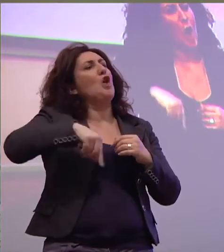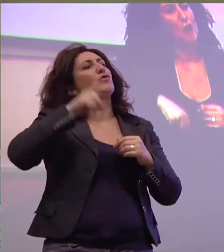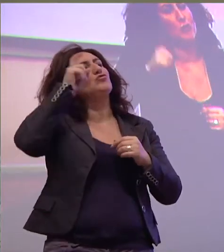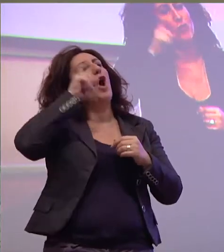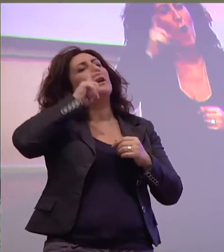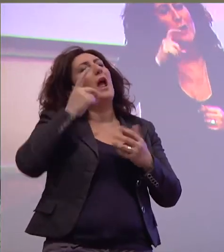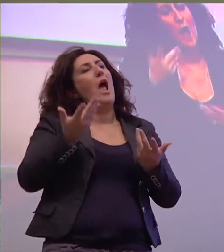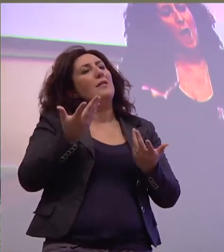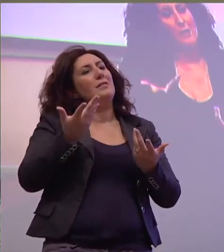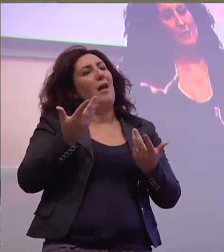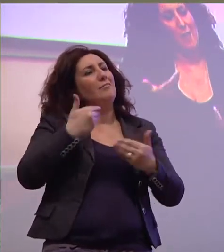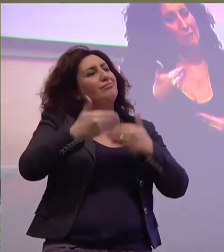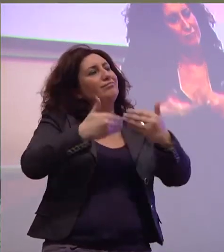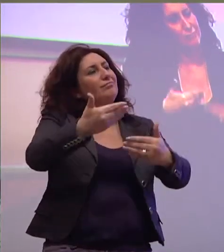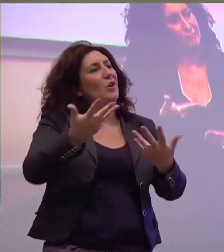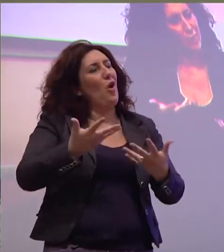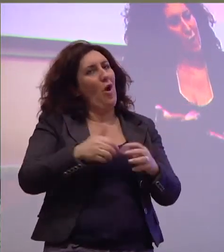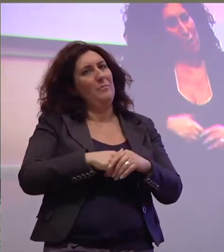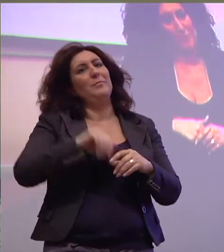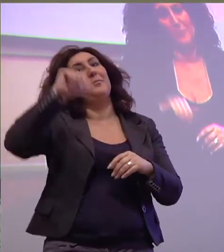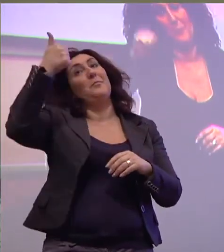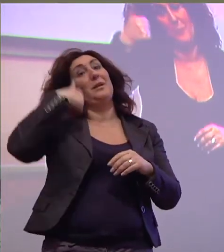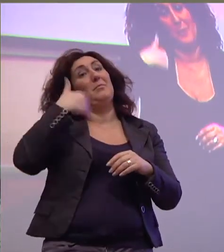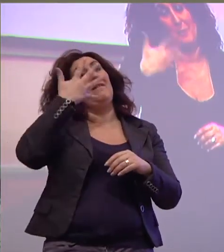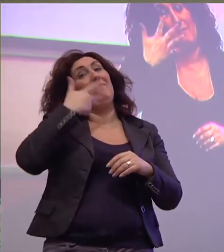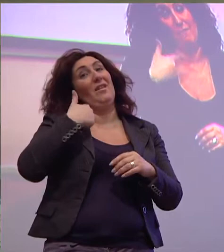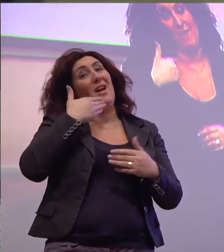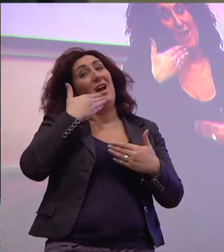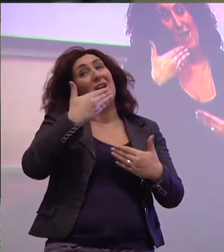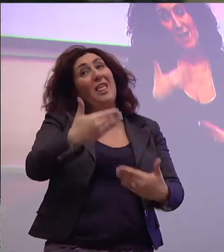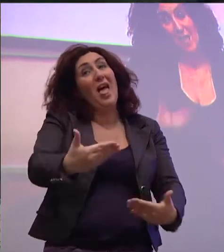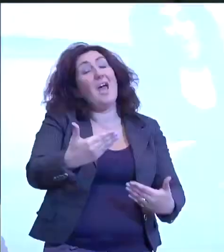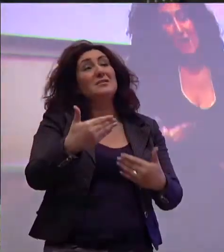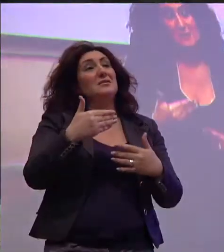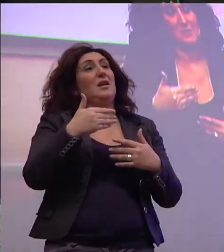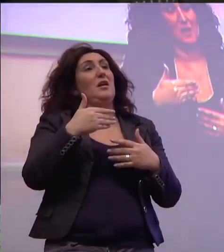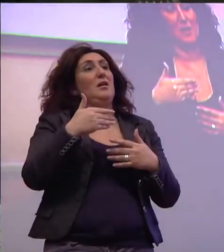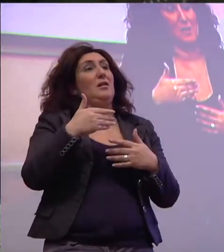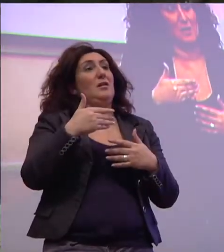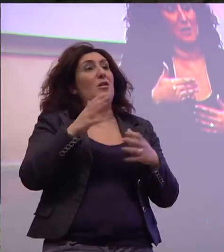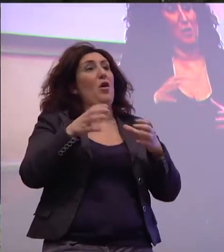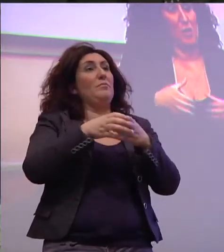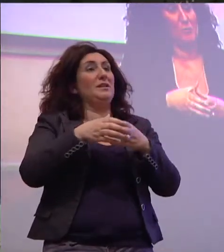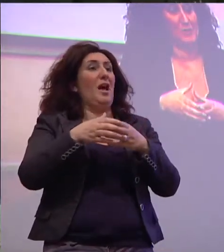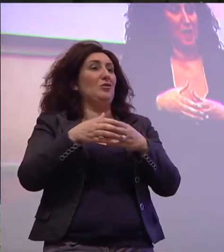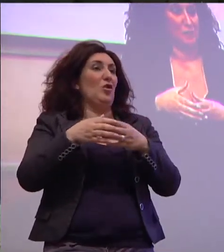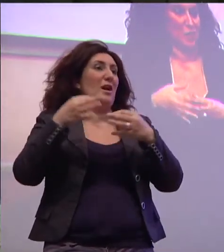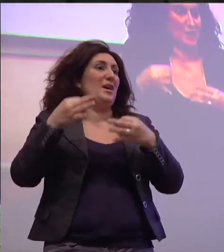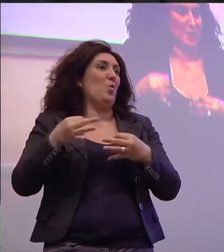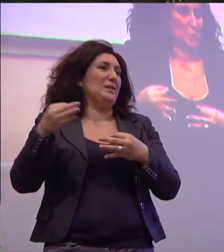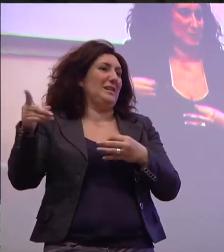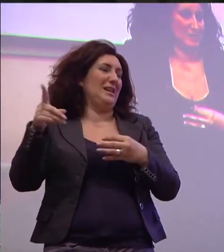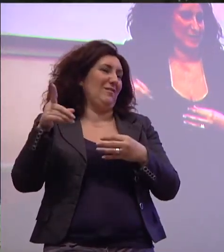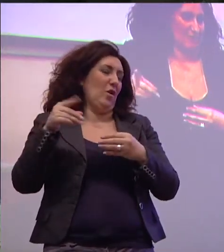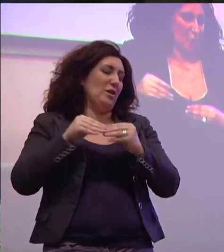giornata. Innanzitutto voglio ringraziare, l'ho detto prima, il Comitato Esecutivo della Fund che ha